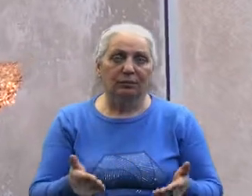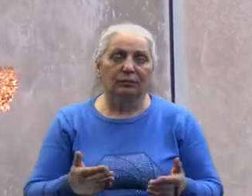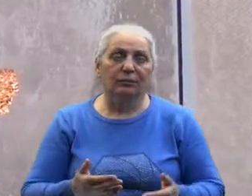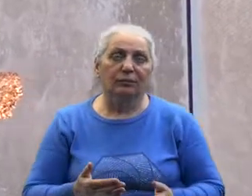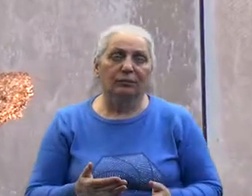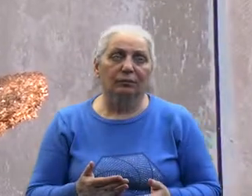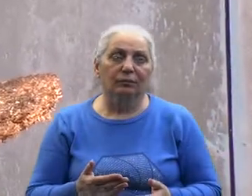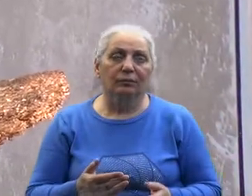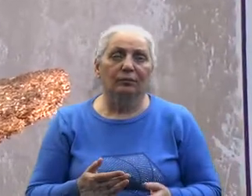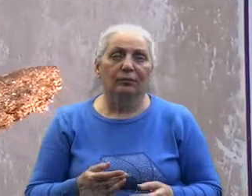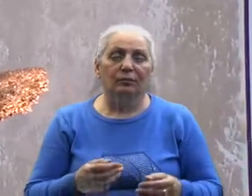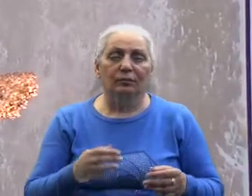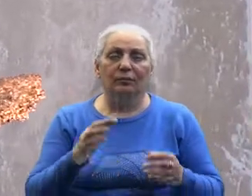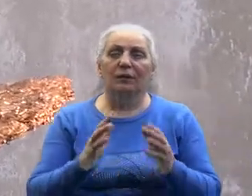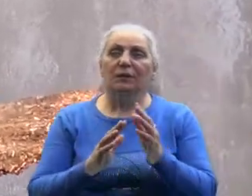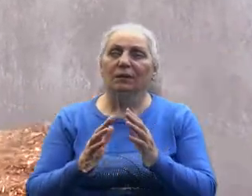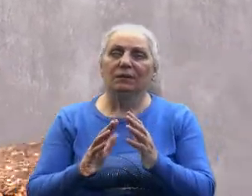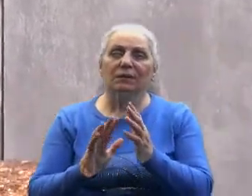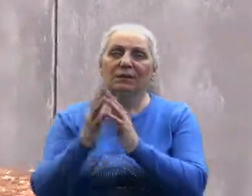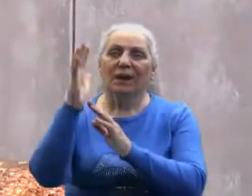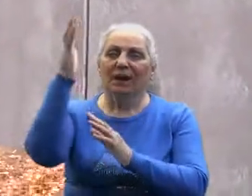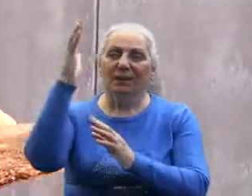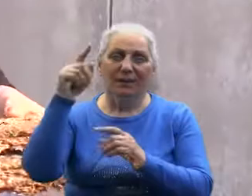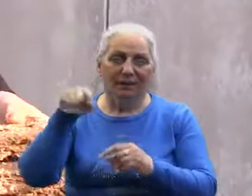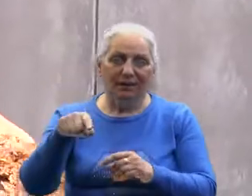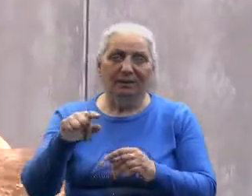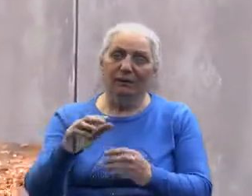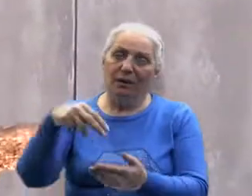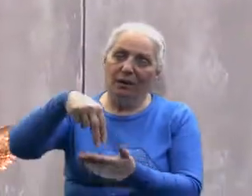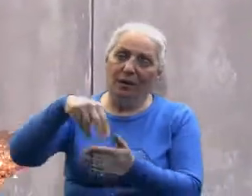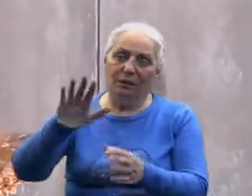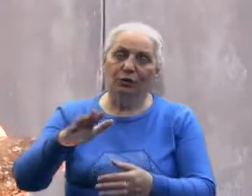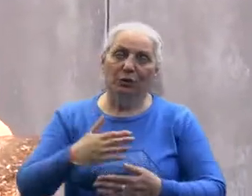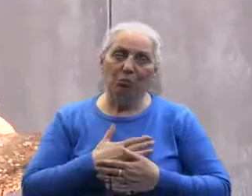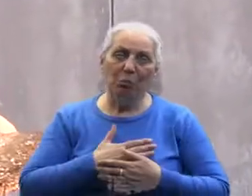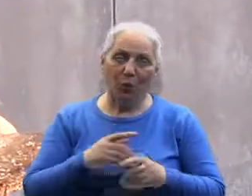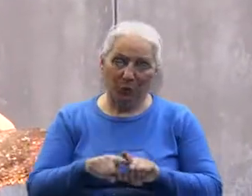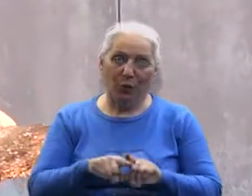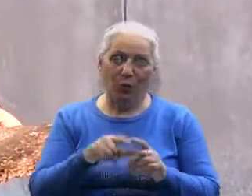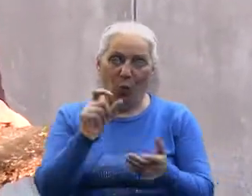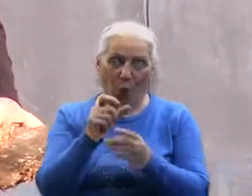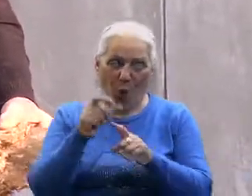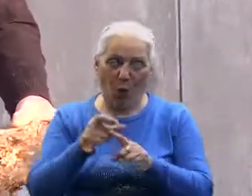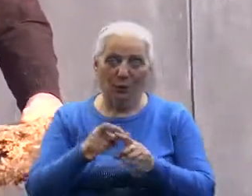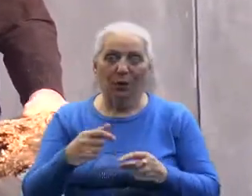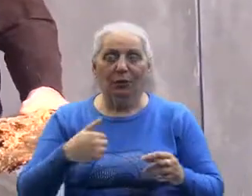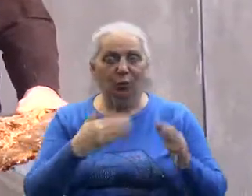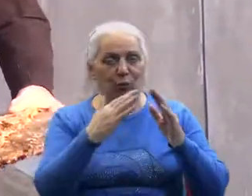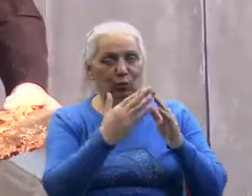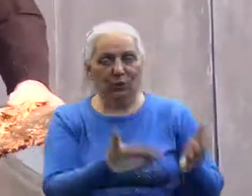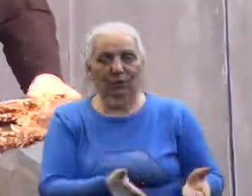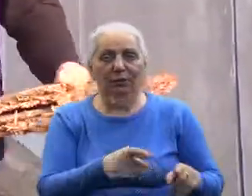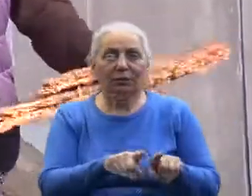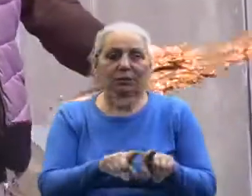հենց, որ ասպան ծառերը կանգնած են մահանում, մեր տունն էլ ոտի վրա այս հենց հայաց։ Այսինքն բոլոր այս